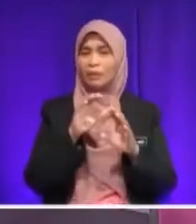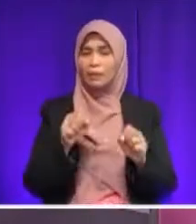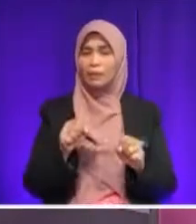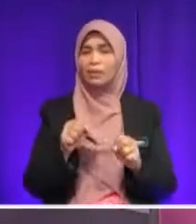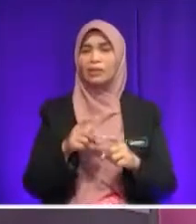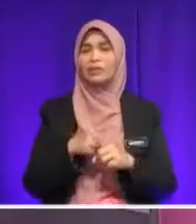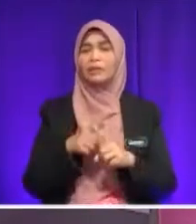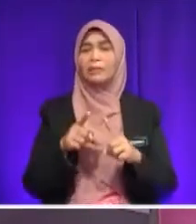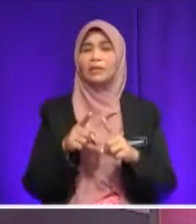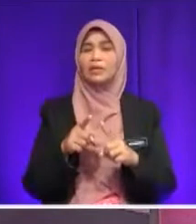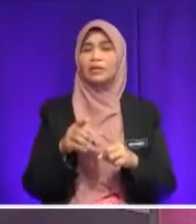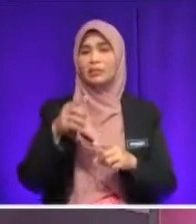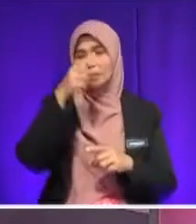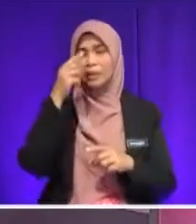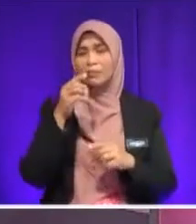Oke